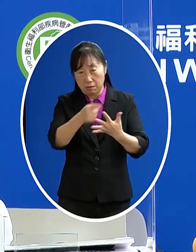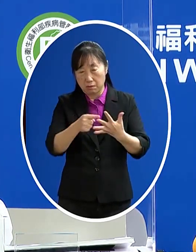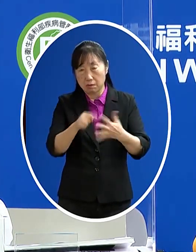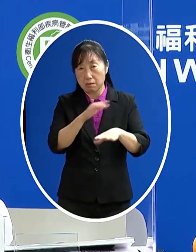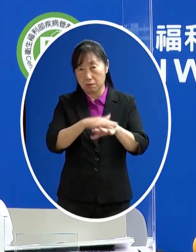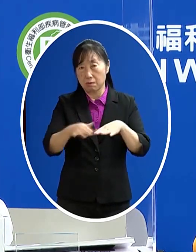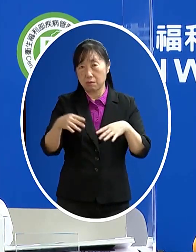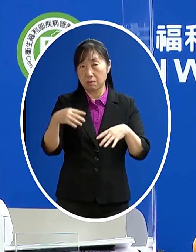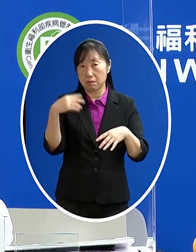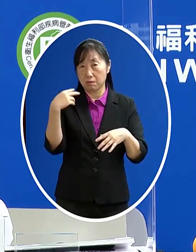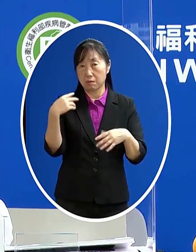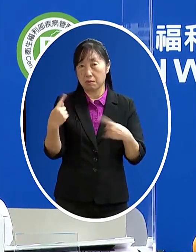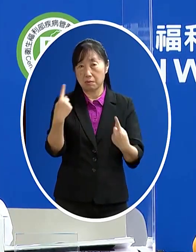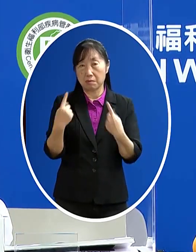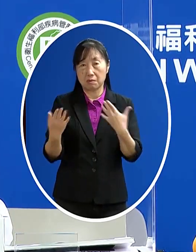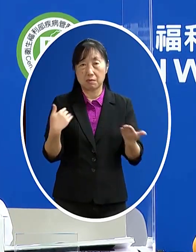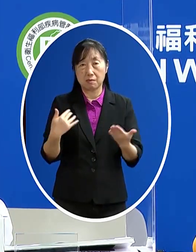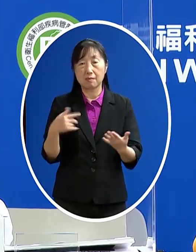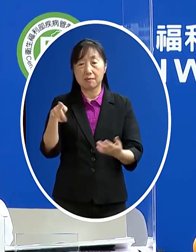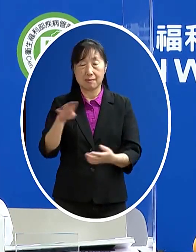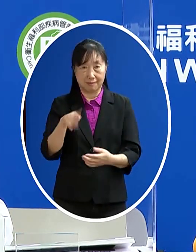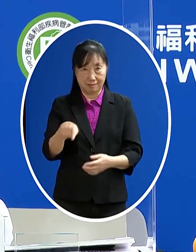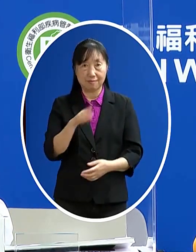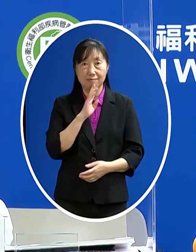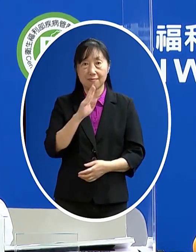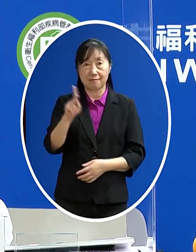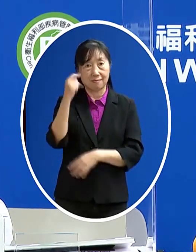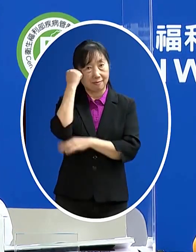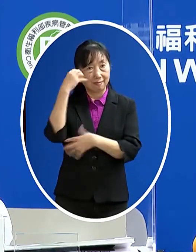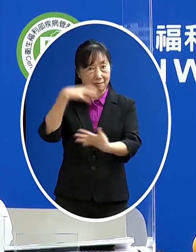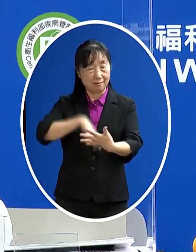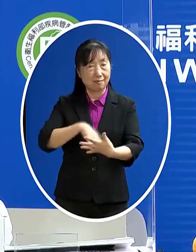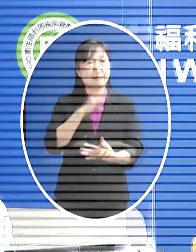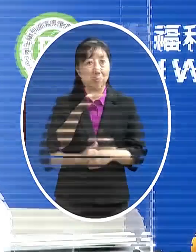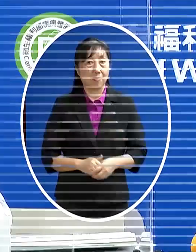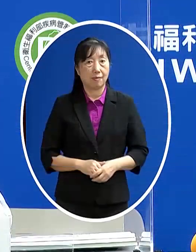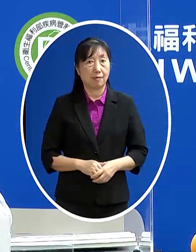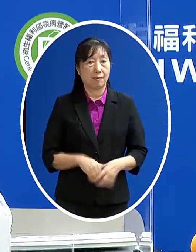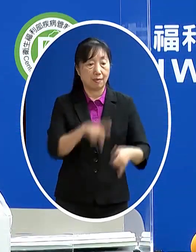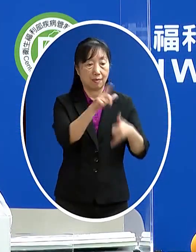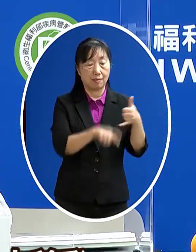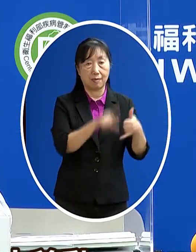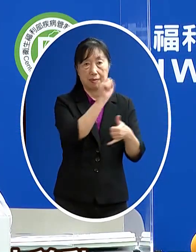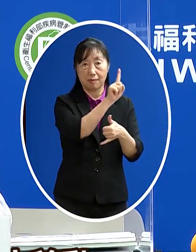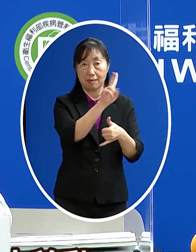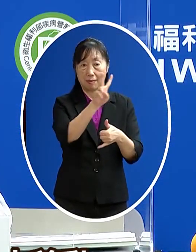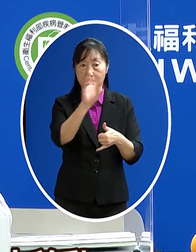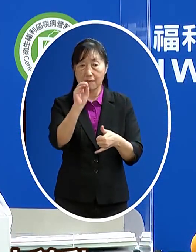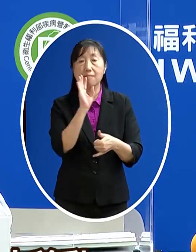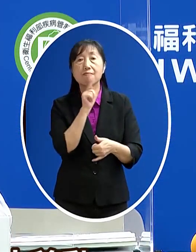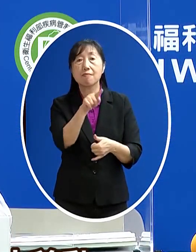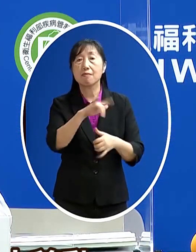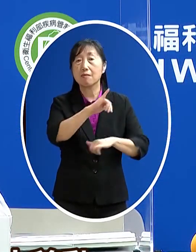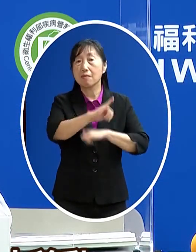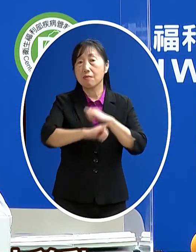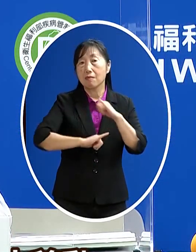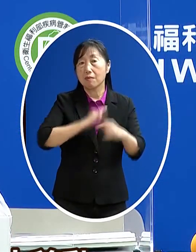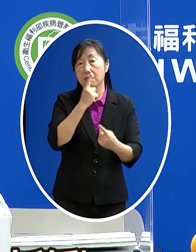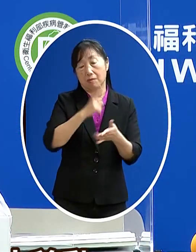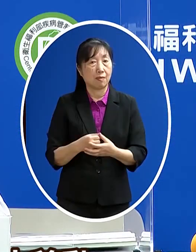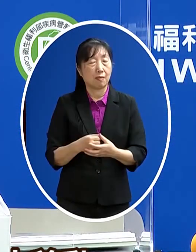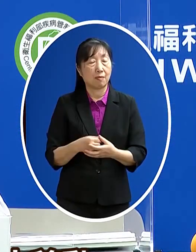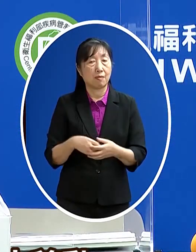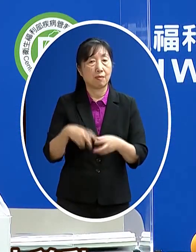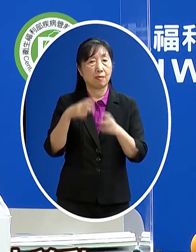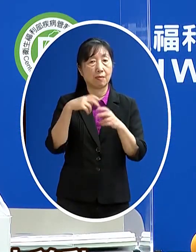楚。那确实这是一个饭店里面的一个群聚，因为有四个案例了哈。120其实他的生活相对的单纯，